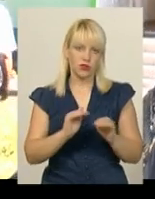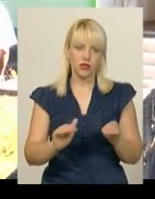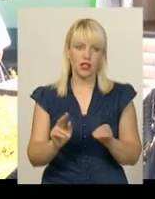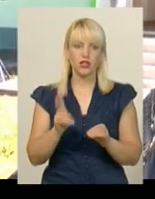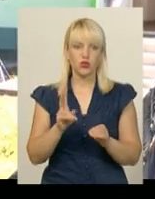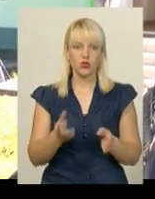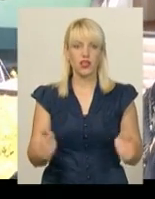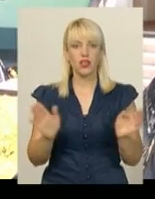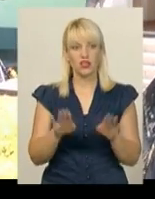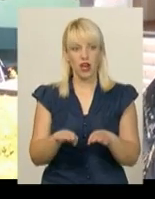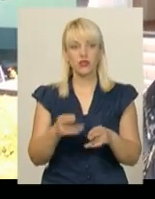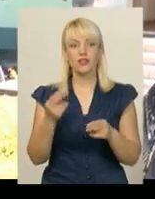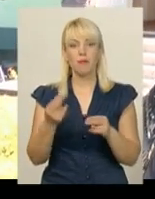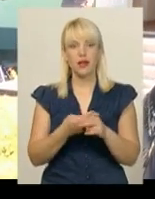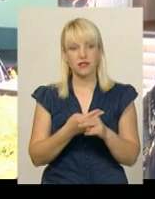які лишаються